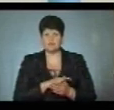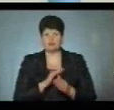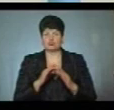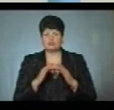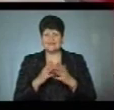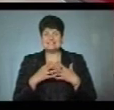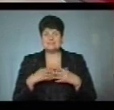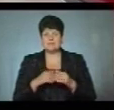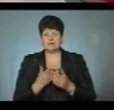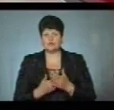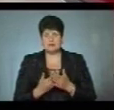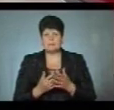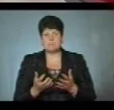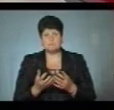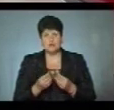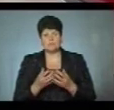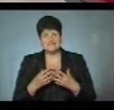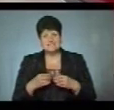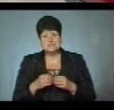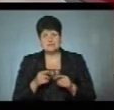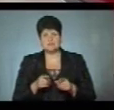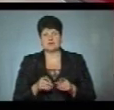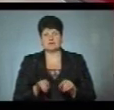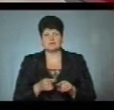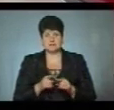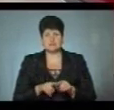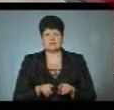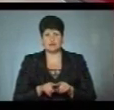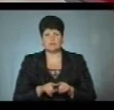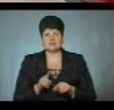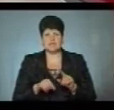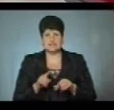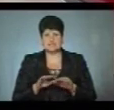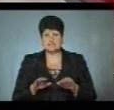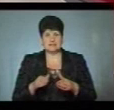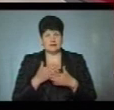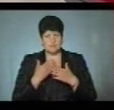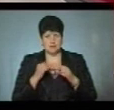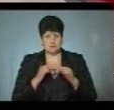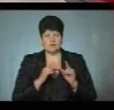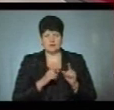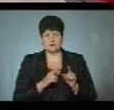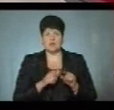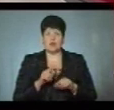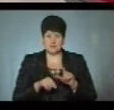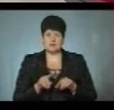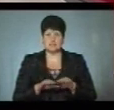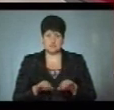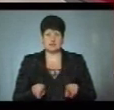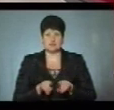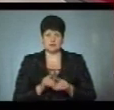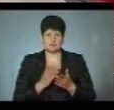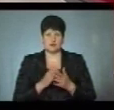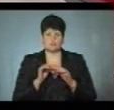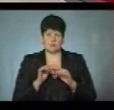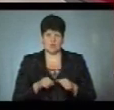типу, от, прийомних сім'ях, то, ну, також зараз тепер і рідні діти колись не мали права, лише ті статусні, а тепер рідні діти цих батьків-вихователів